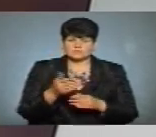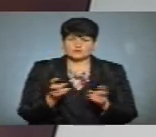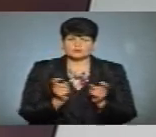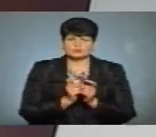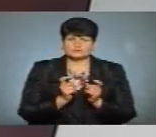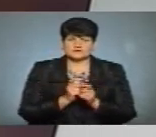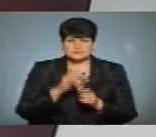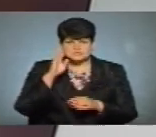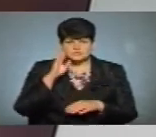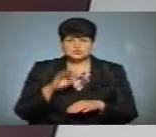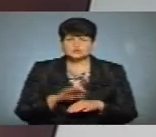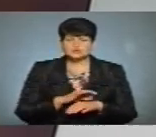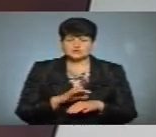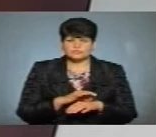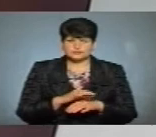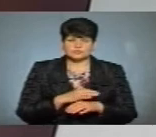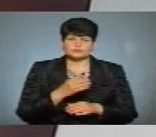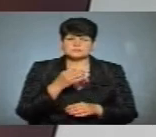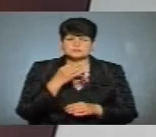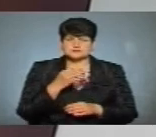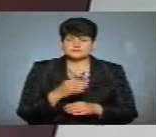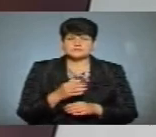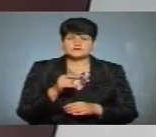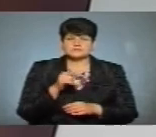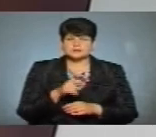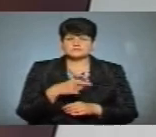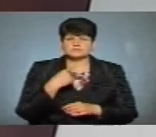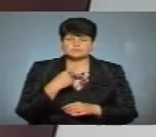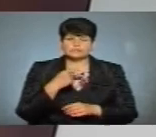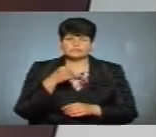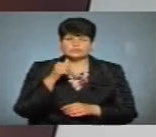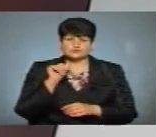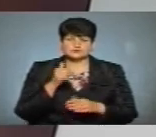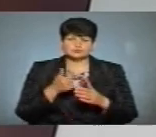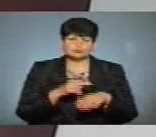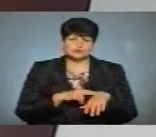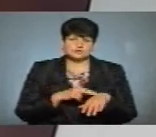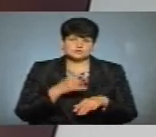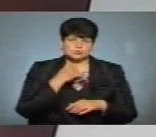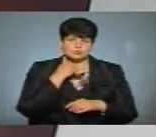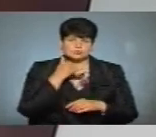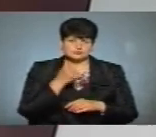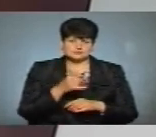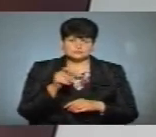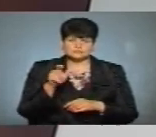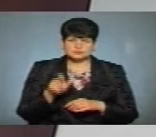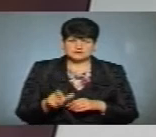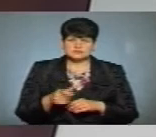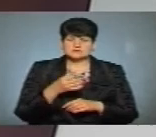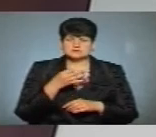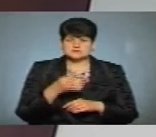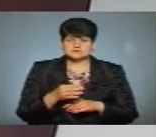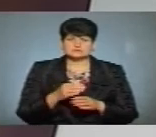розповіла речниця патрульної поліції області Катерина Василига. За її словами, вчора до поліції позвонив очевидець, який розповів, що на